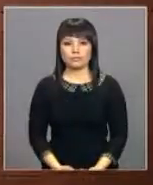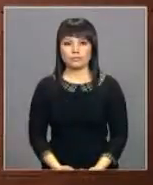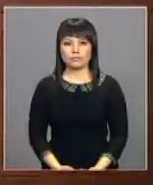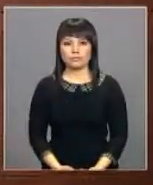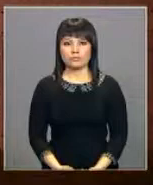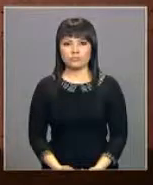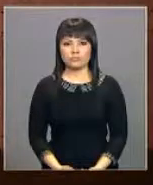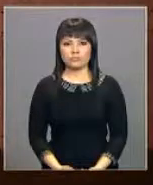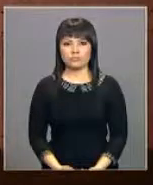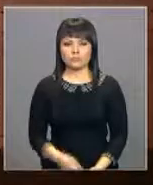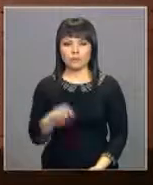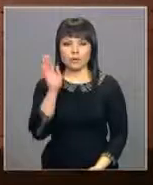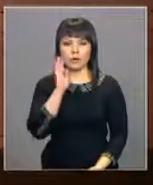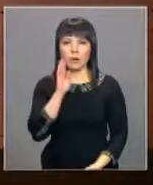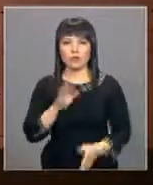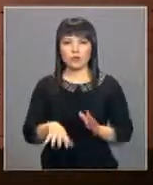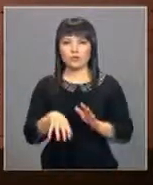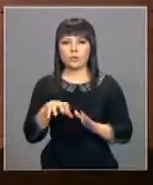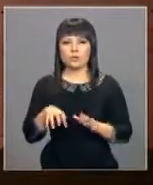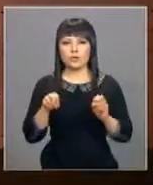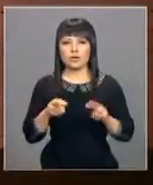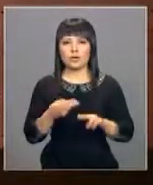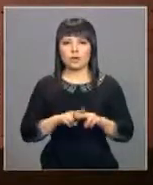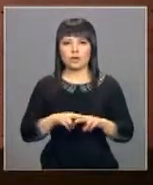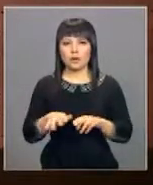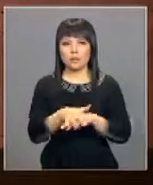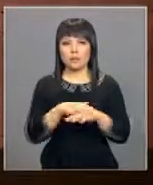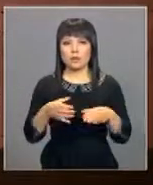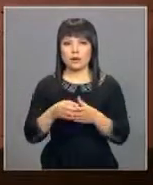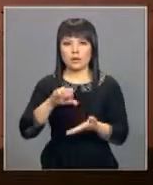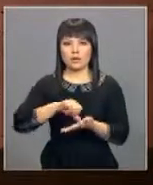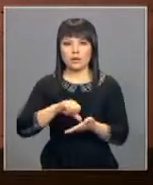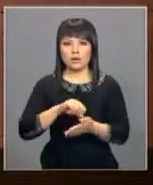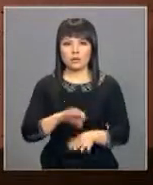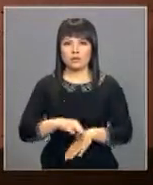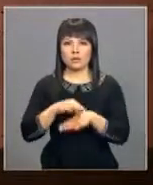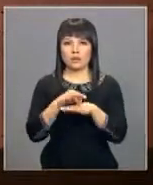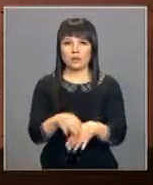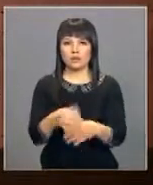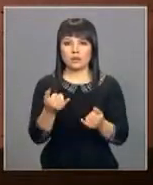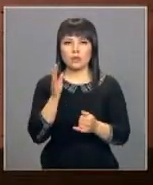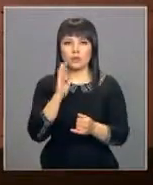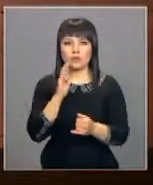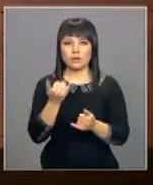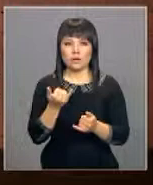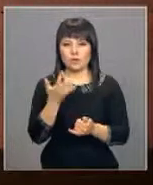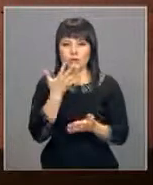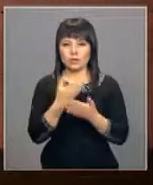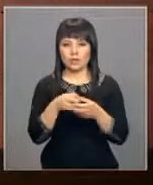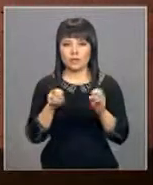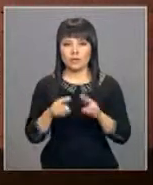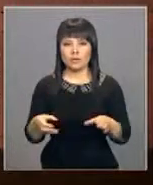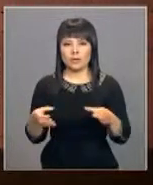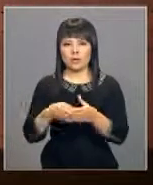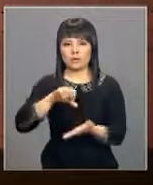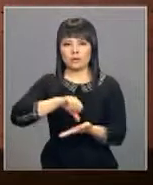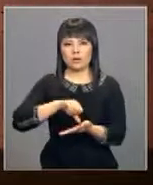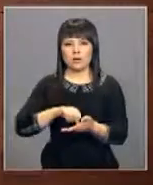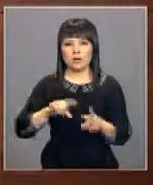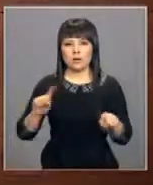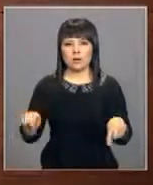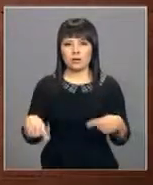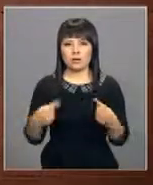Су сору, провизия, гуманитарлық көмек жеткізу, аумақтарға құм құю, құм үйу, патрульдеу коммуникацияларды қалпына